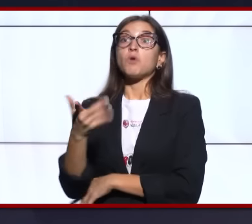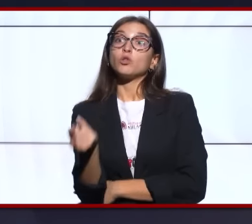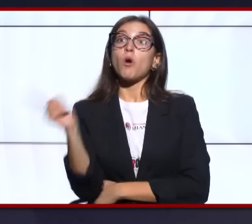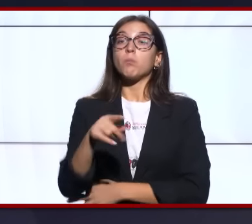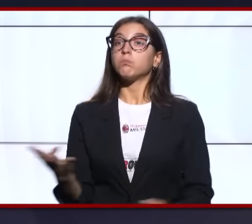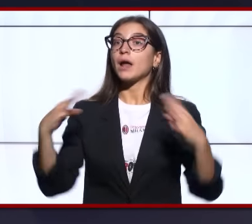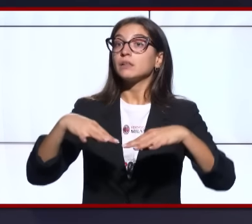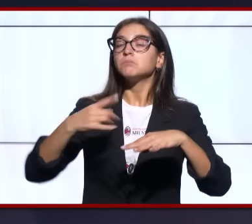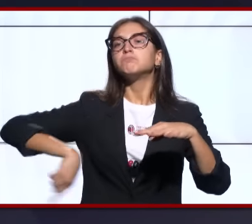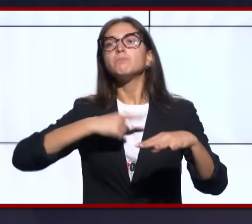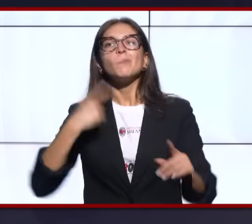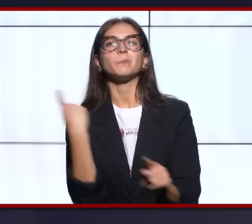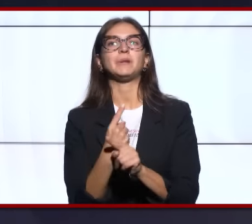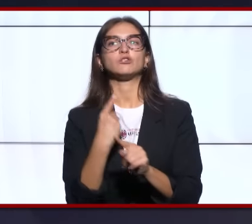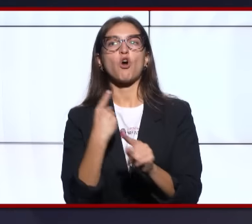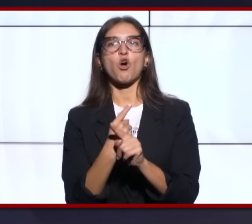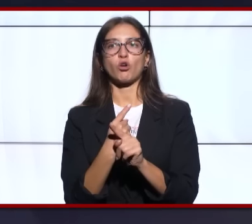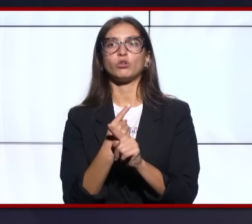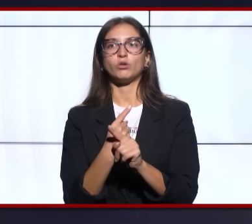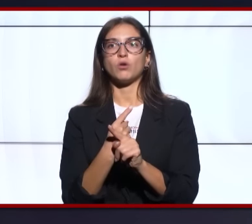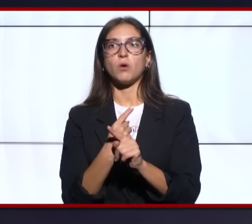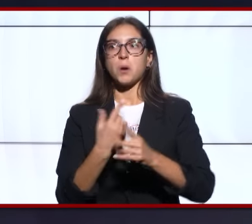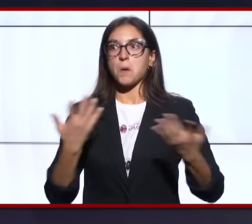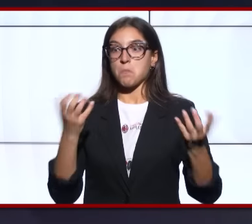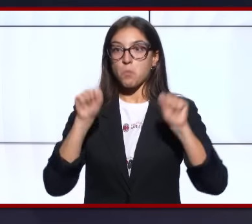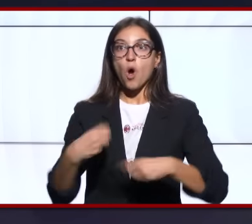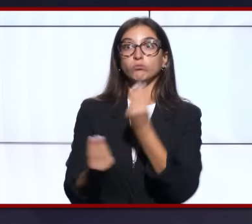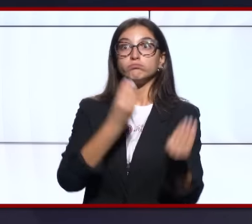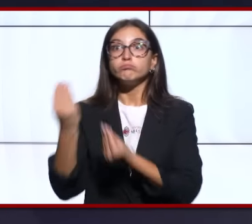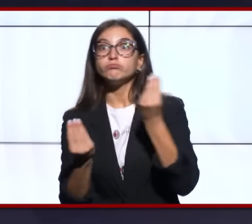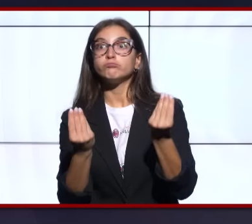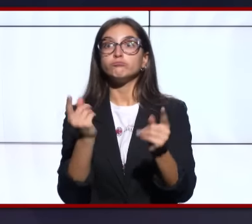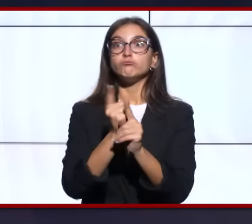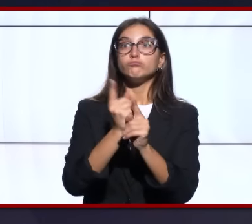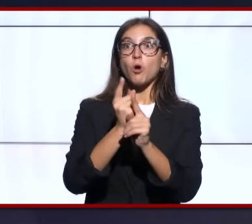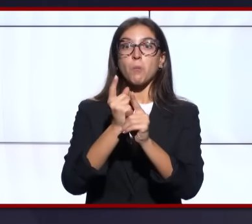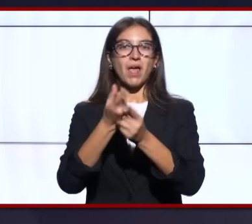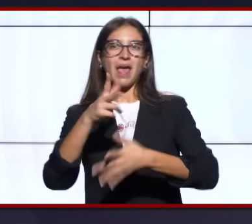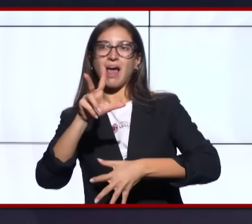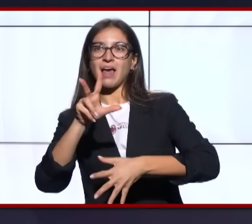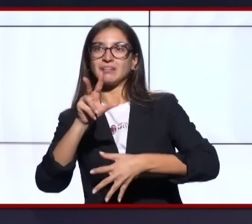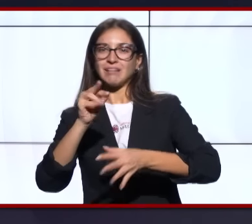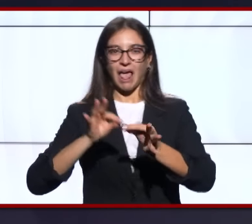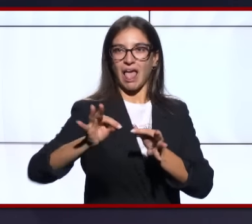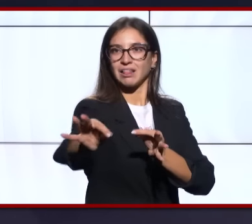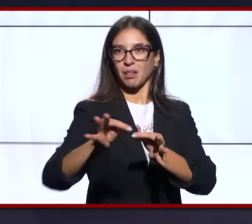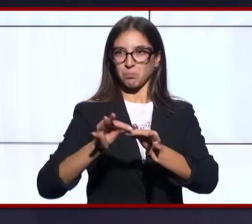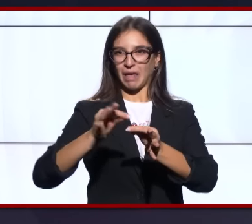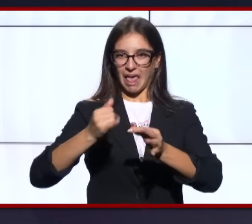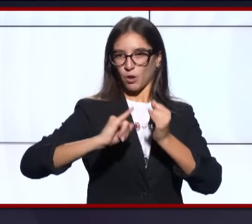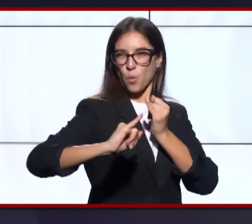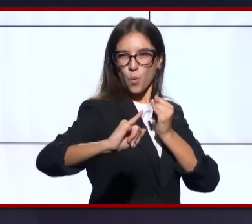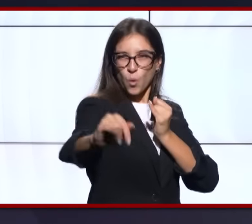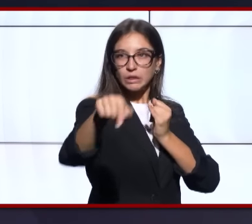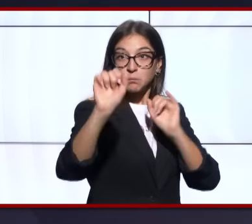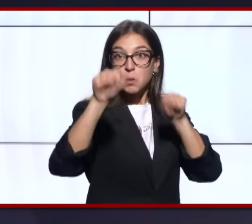domani Bog di giocare più ingli ultimi 30 30 m perché Napoli è una squadra